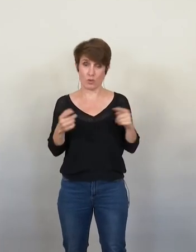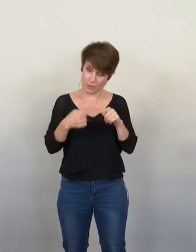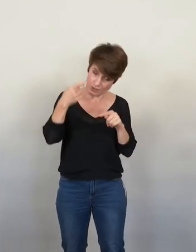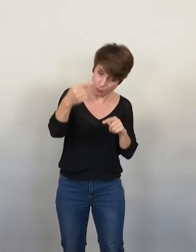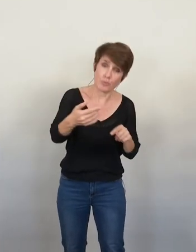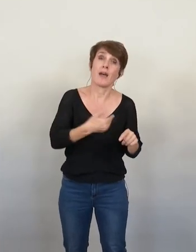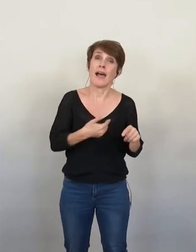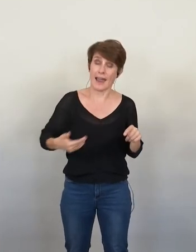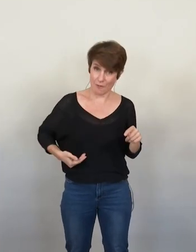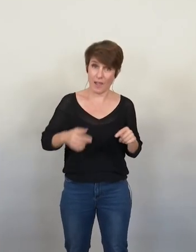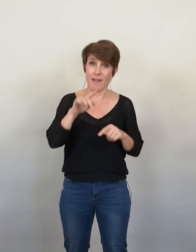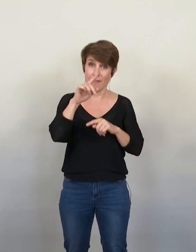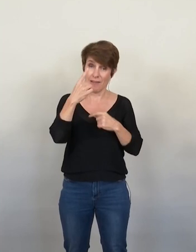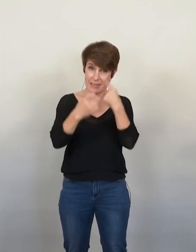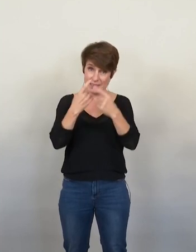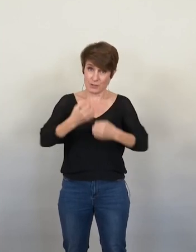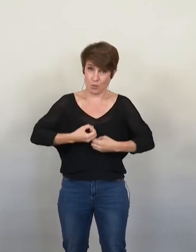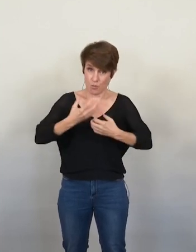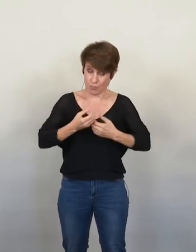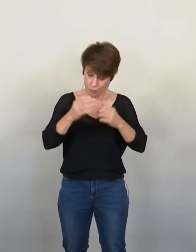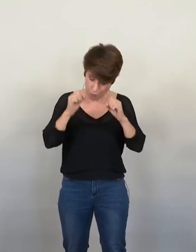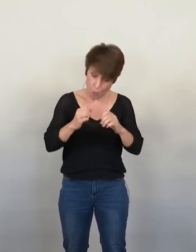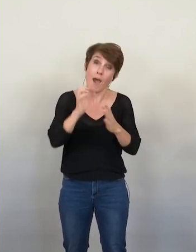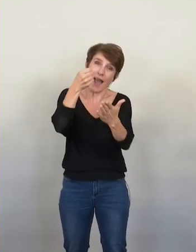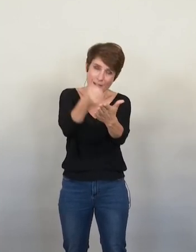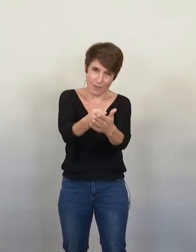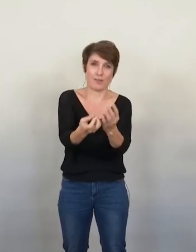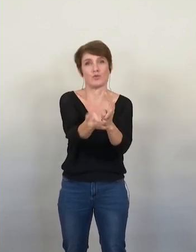aurez une réponse sur le sujet en fin de